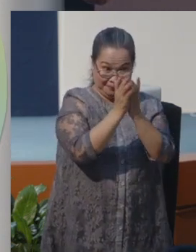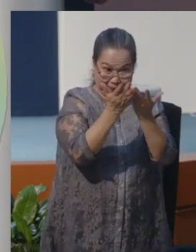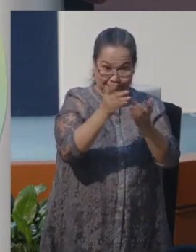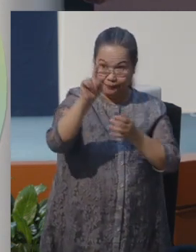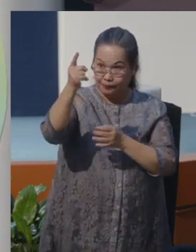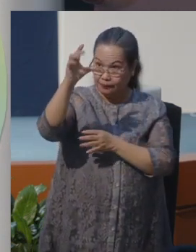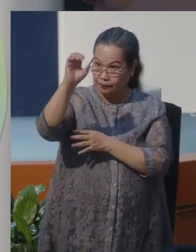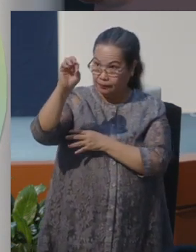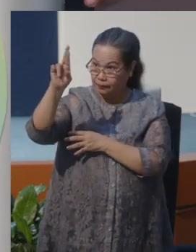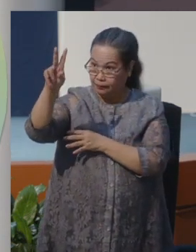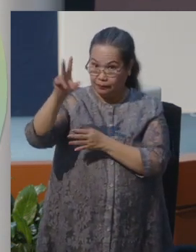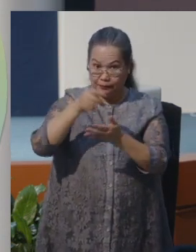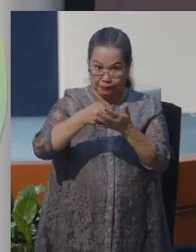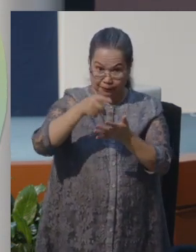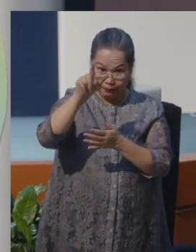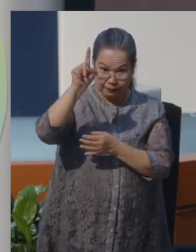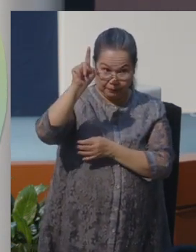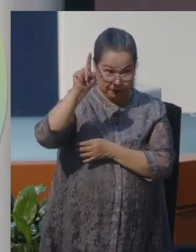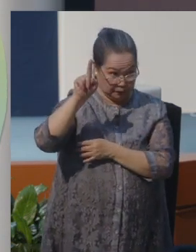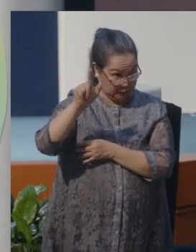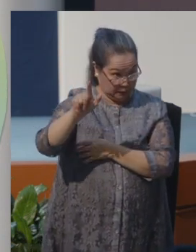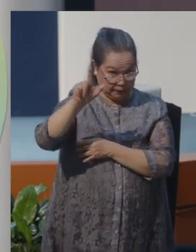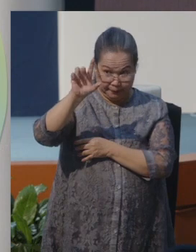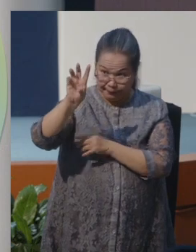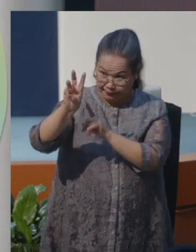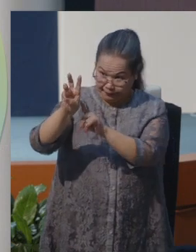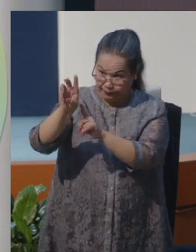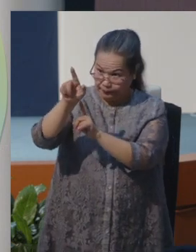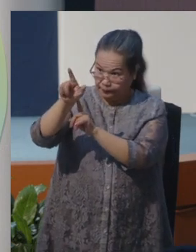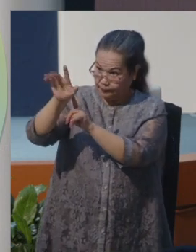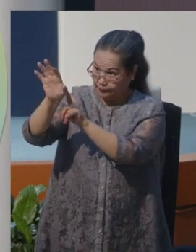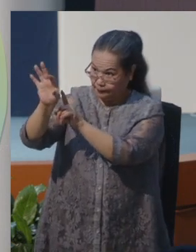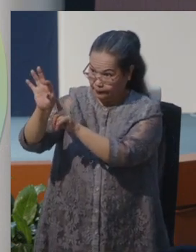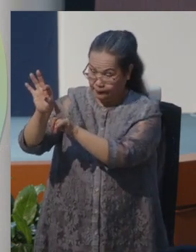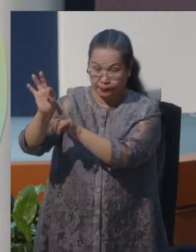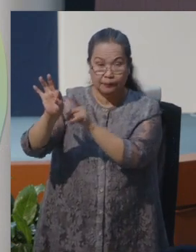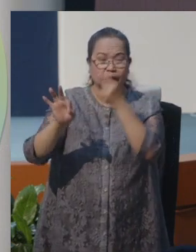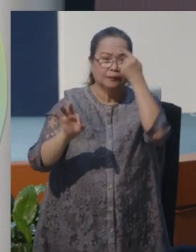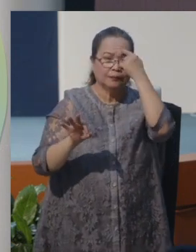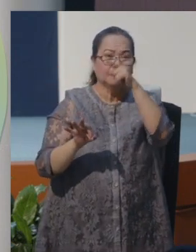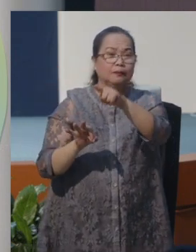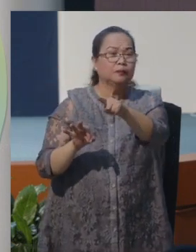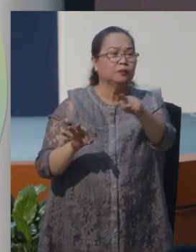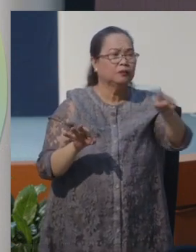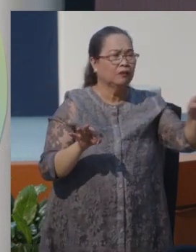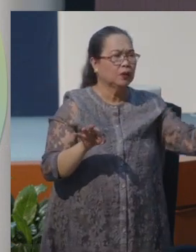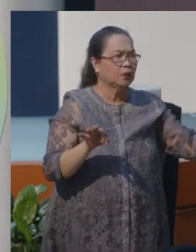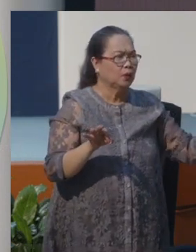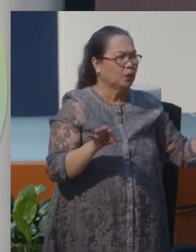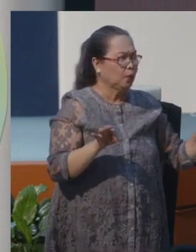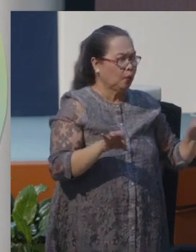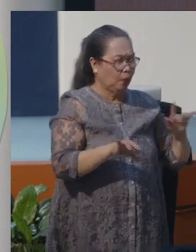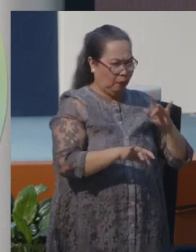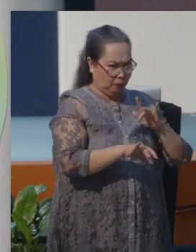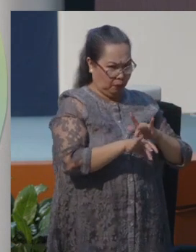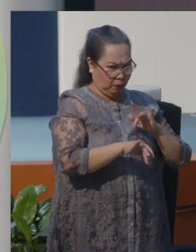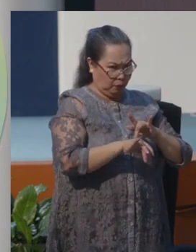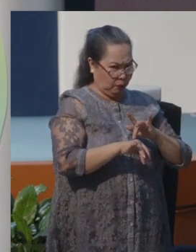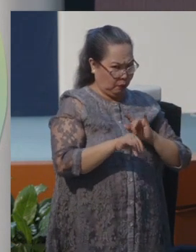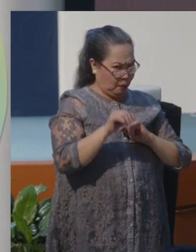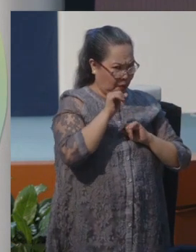verses 26 to 29. Ang wika roon, "For consider your calling, brothers, not many of you